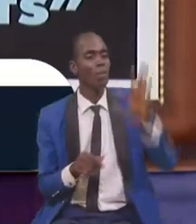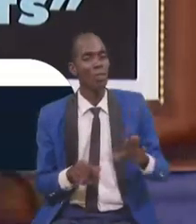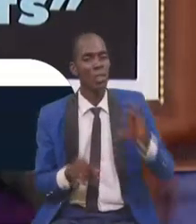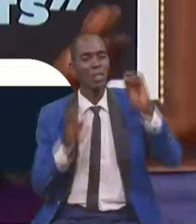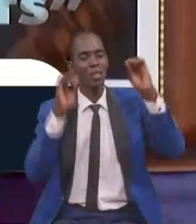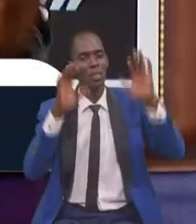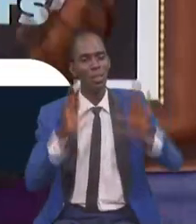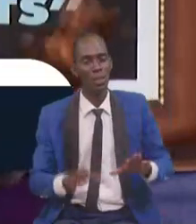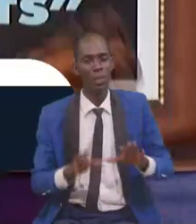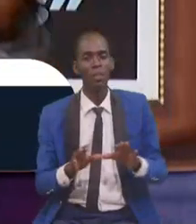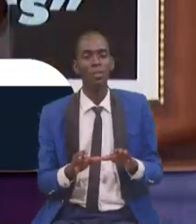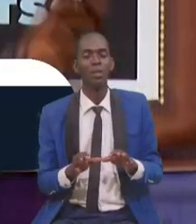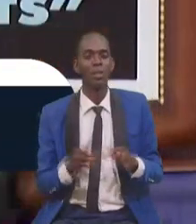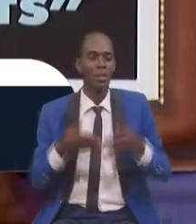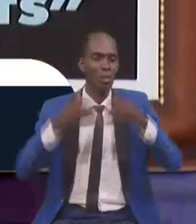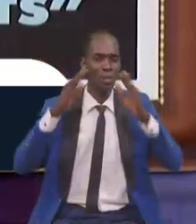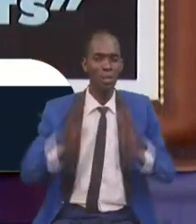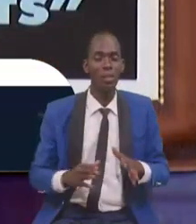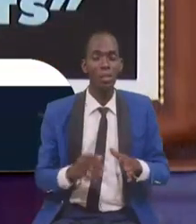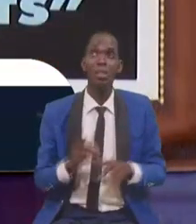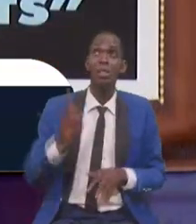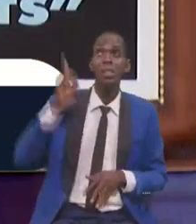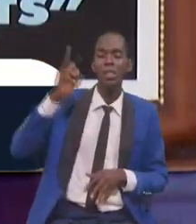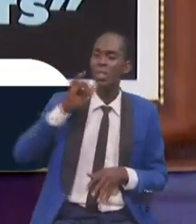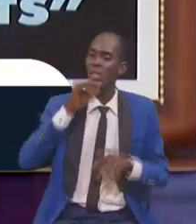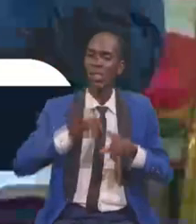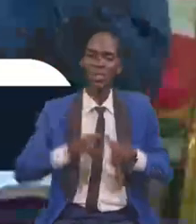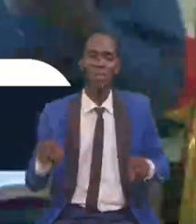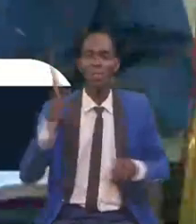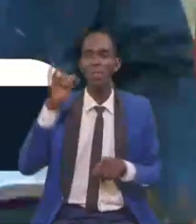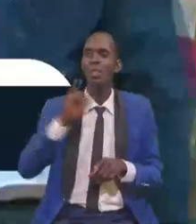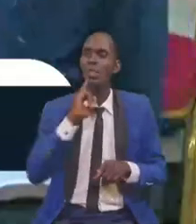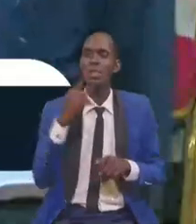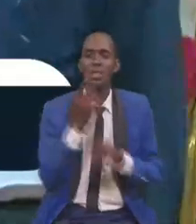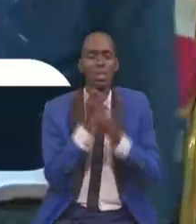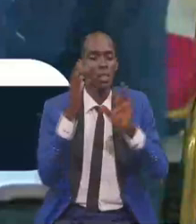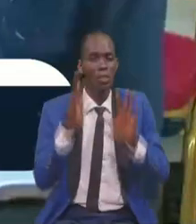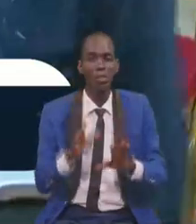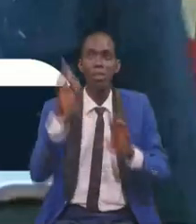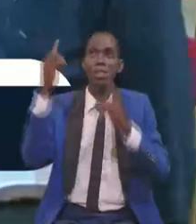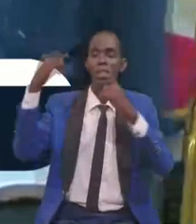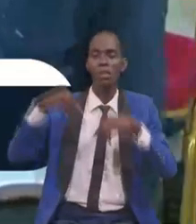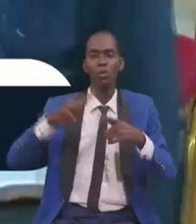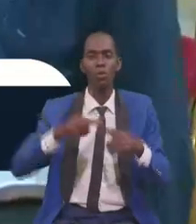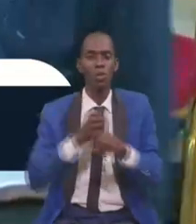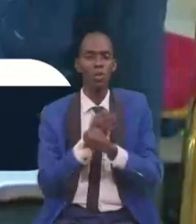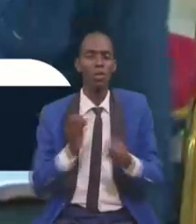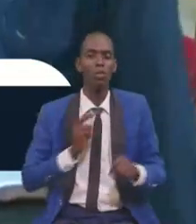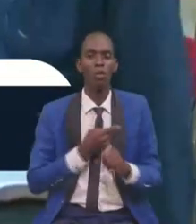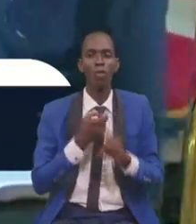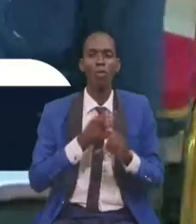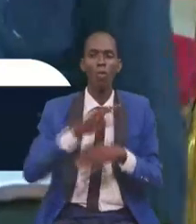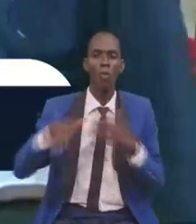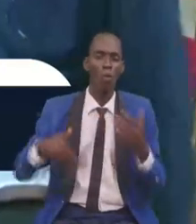des prédicateurs, des fondateurs. Lui, Christ est le sauveur. Il est venu nous sauver de tous nos